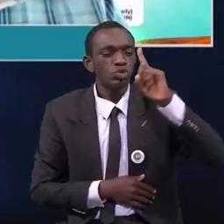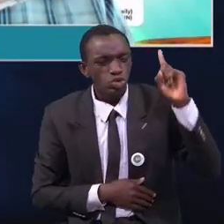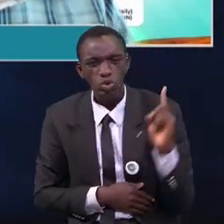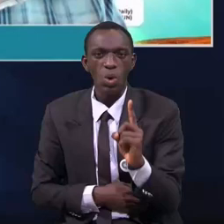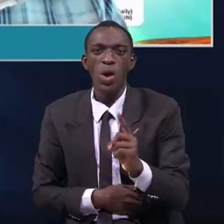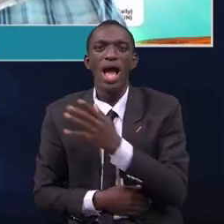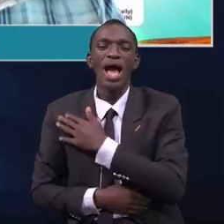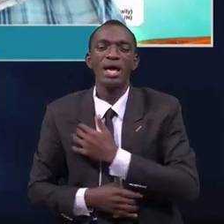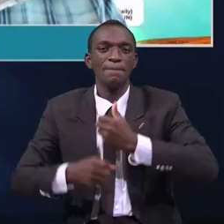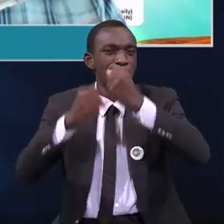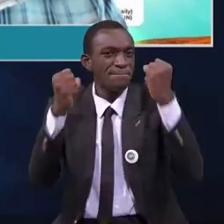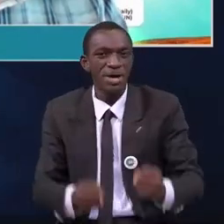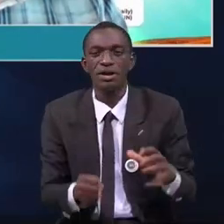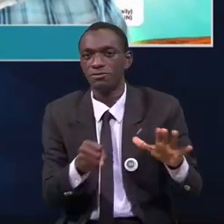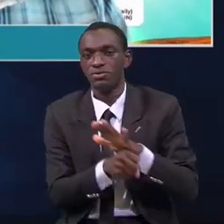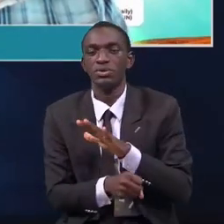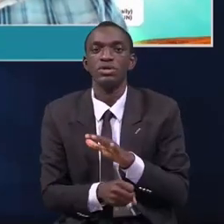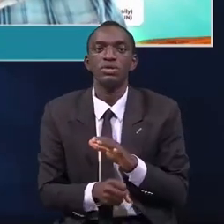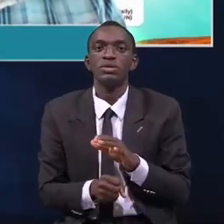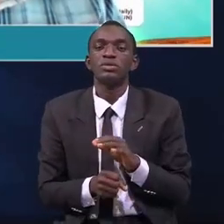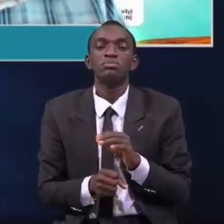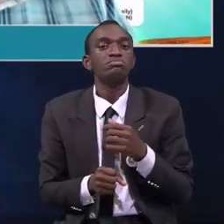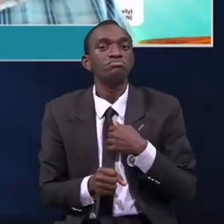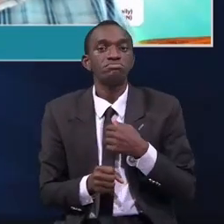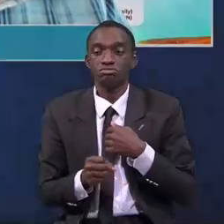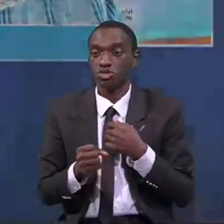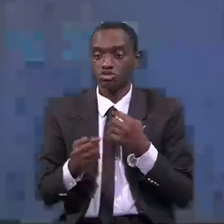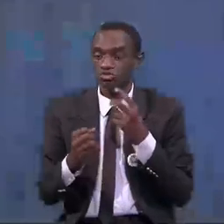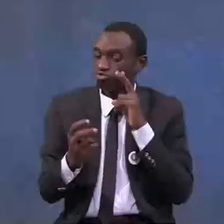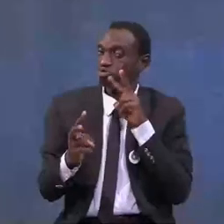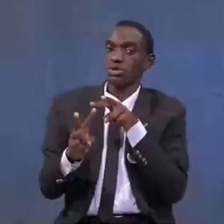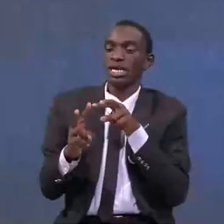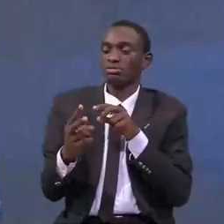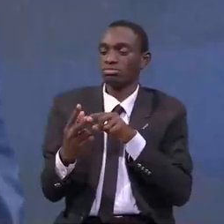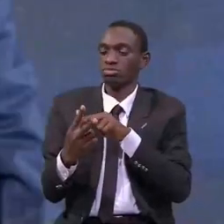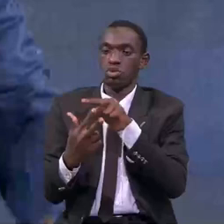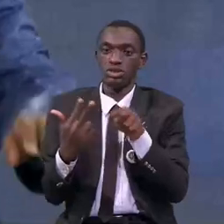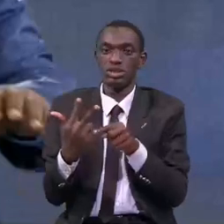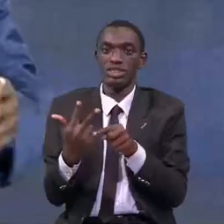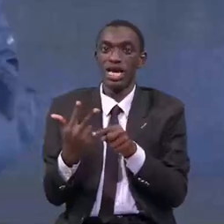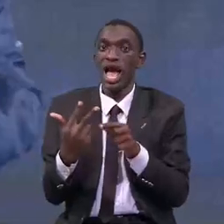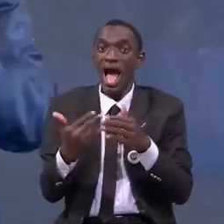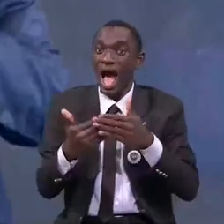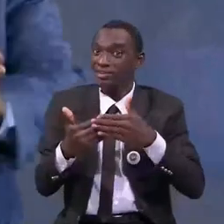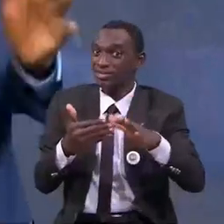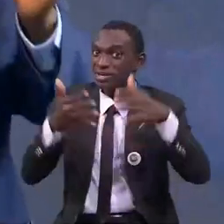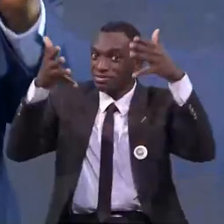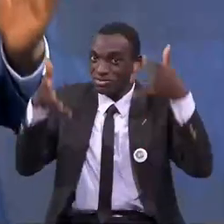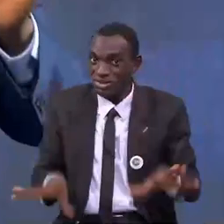assuré et puissante parler de TR points après